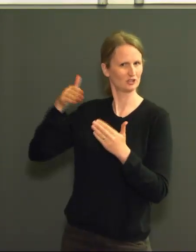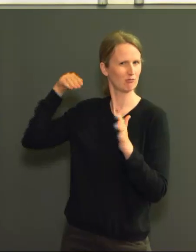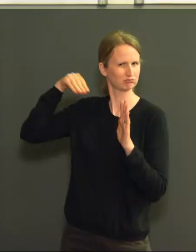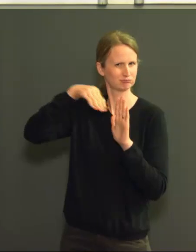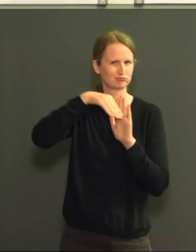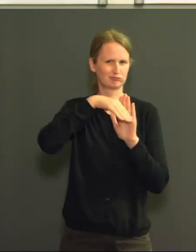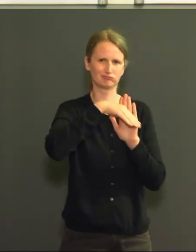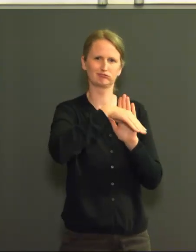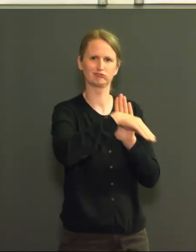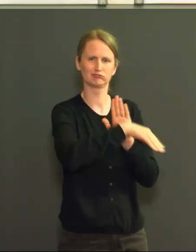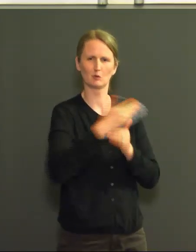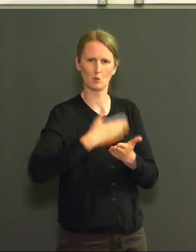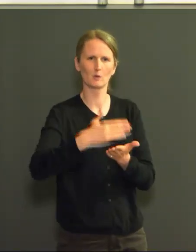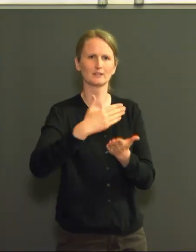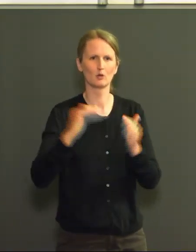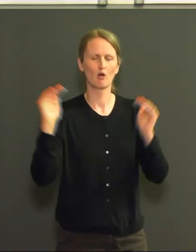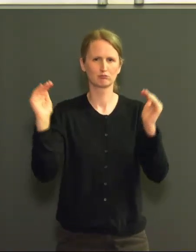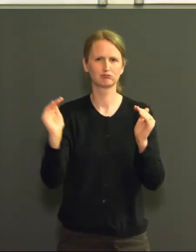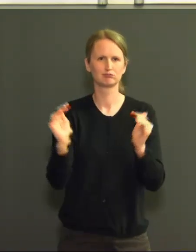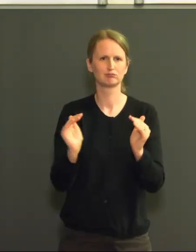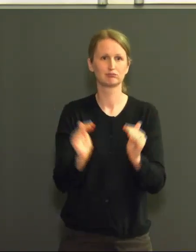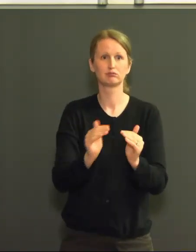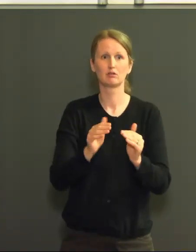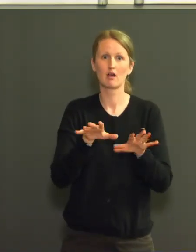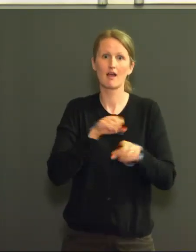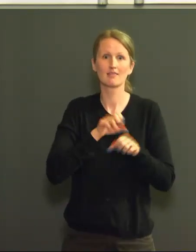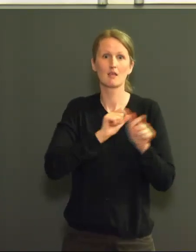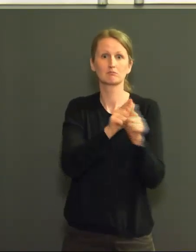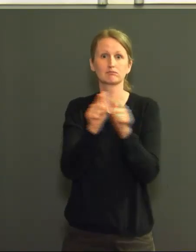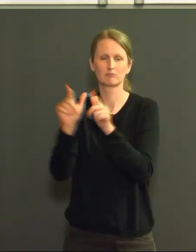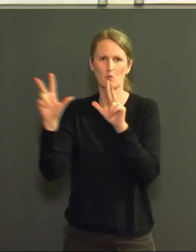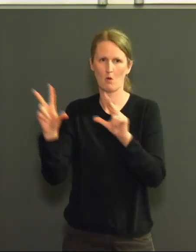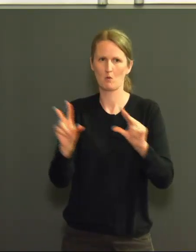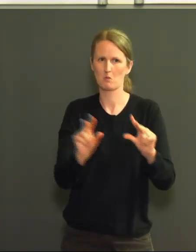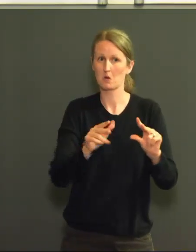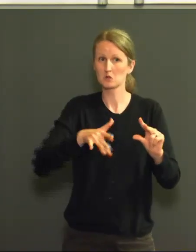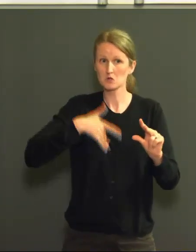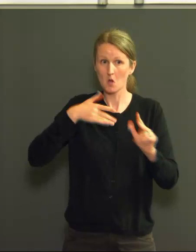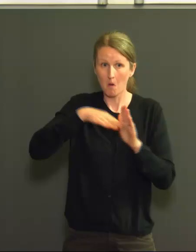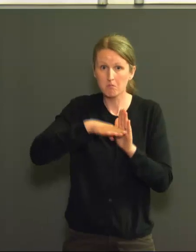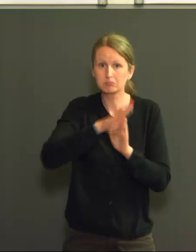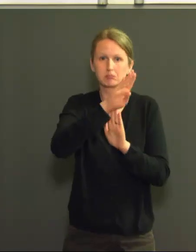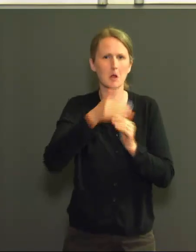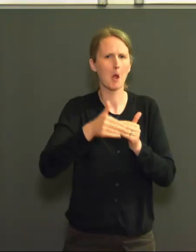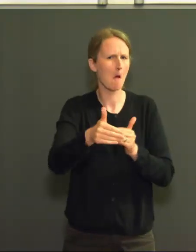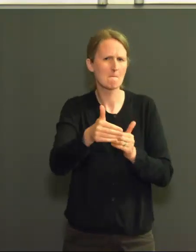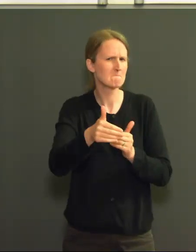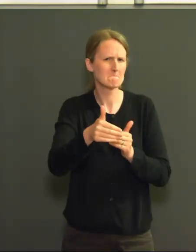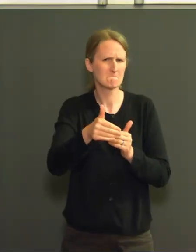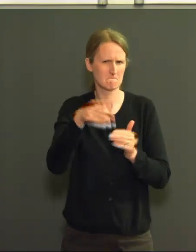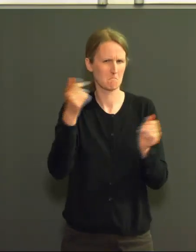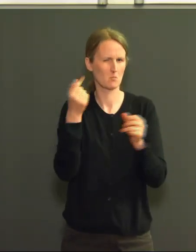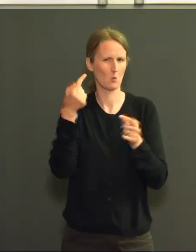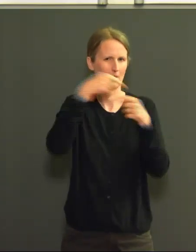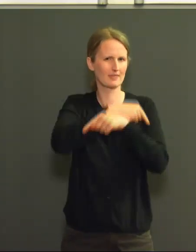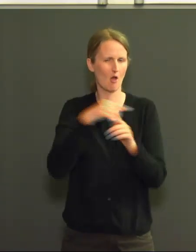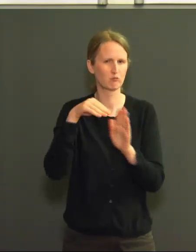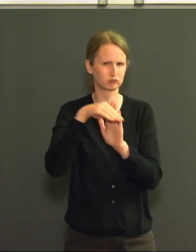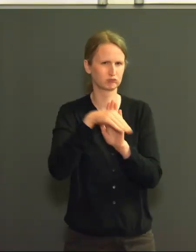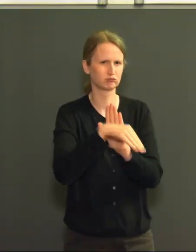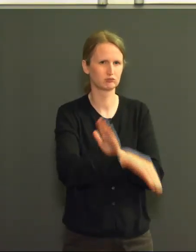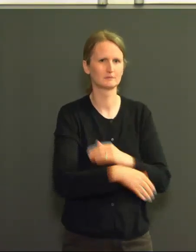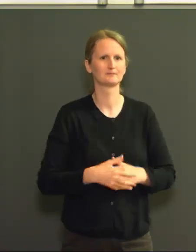présager que quelque chose de plus péjoratif puisse se présenter. Si on s'intéresse aux tranches d'âge, on se rend compte effectivement qu'on a cette